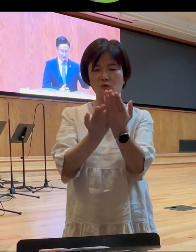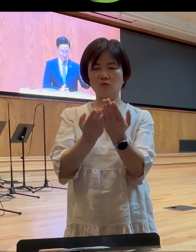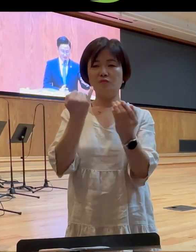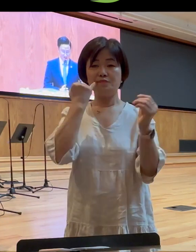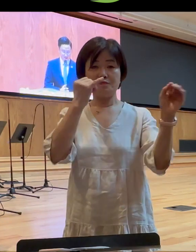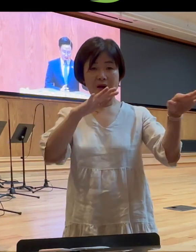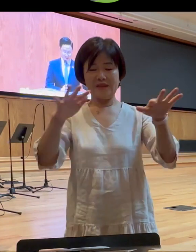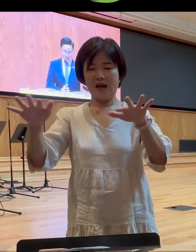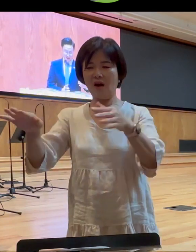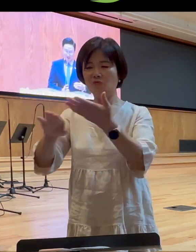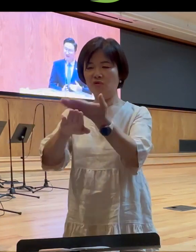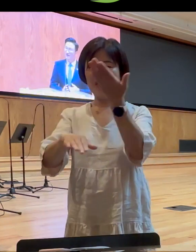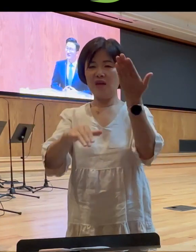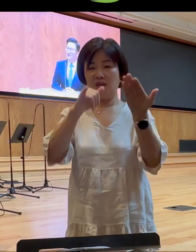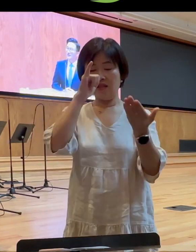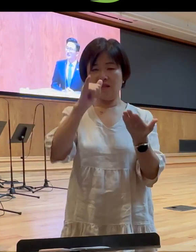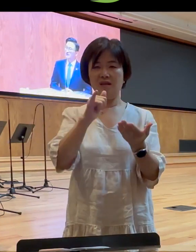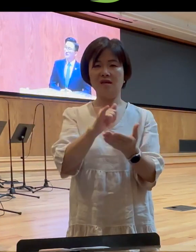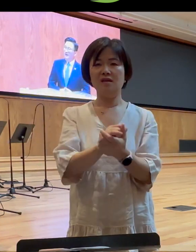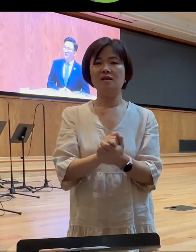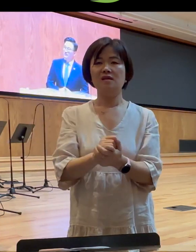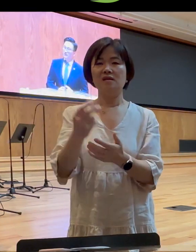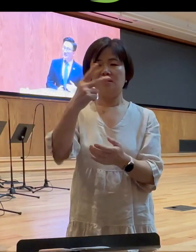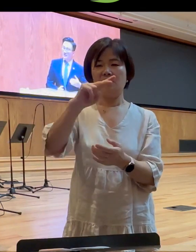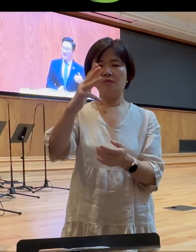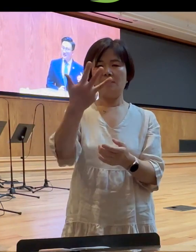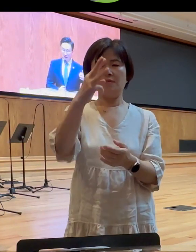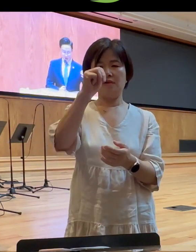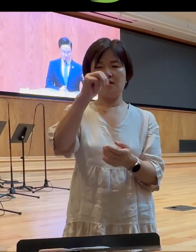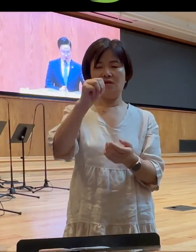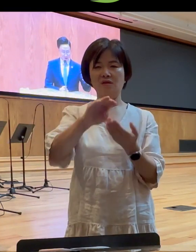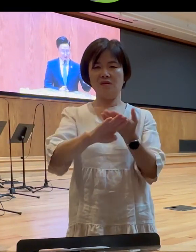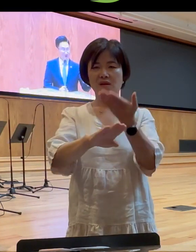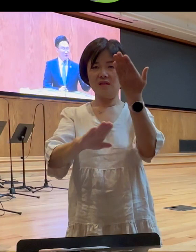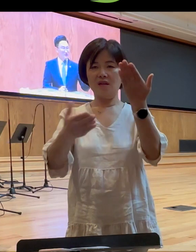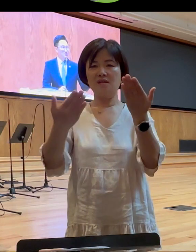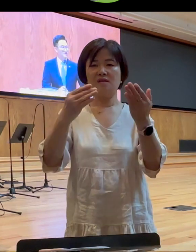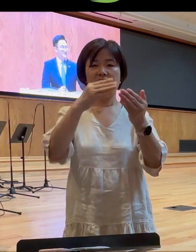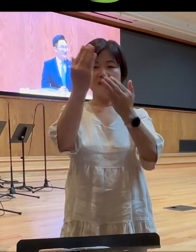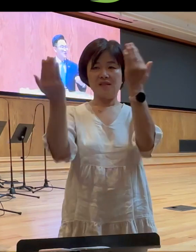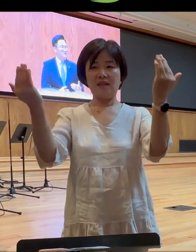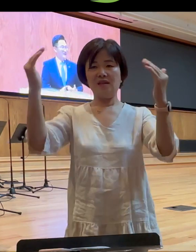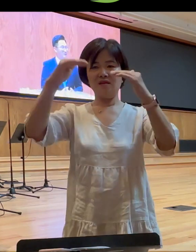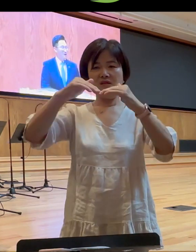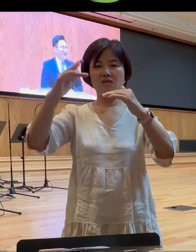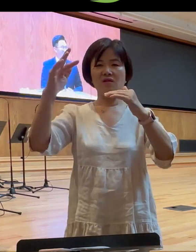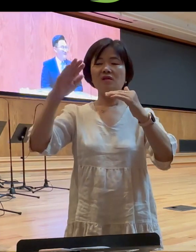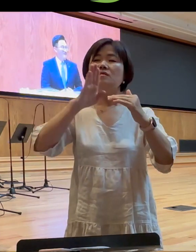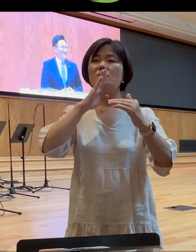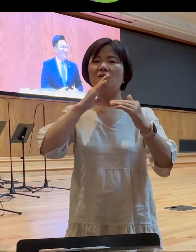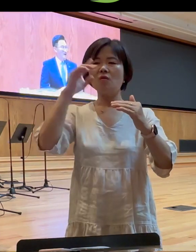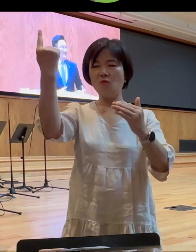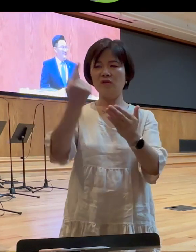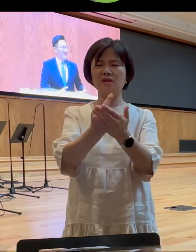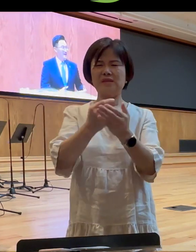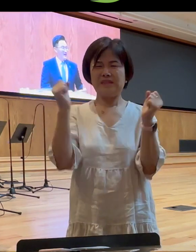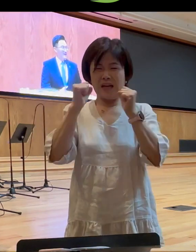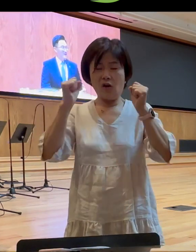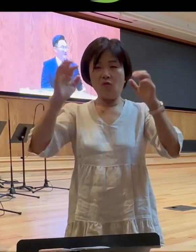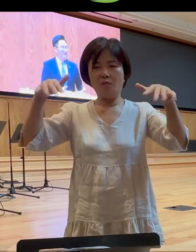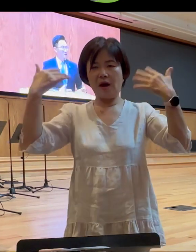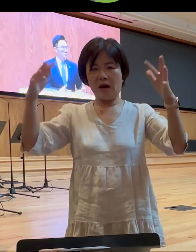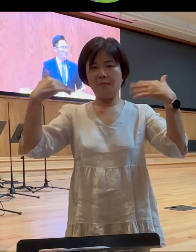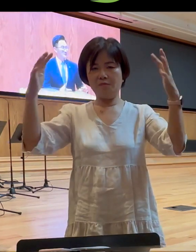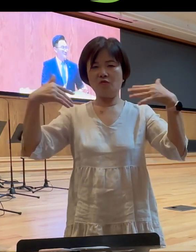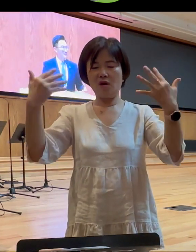위에 있는 자리한 2800m 이상이 되는 헤르몬 산에서 내려오는 차가운 바람과 저 아래